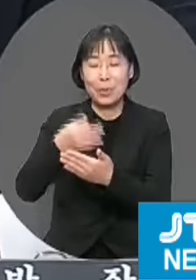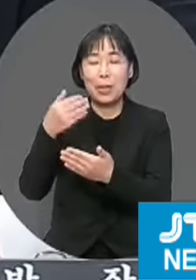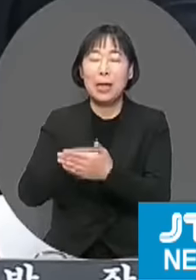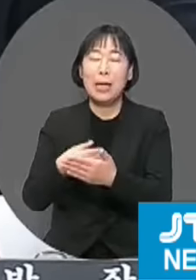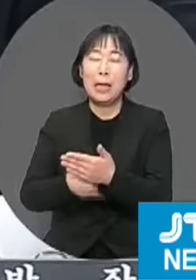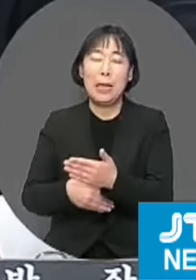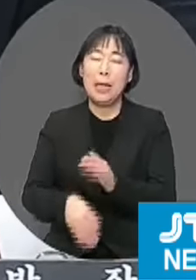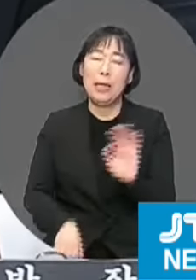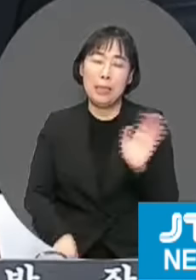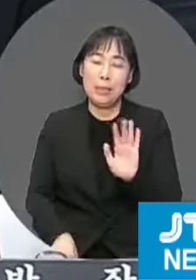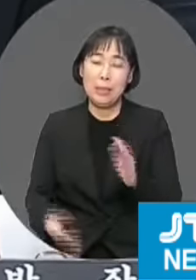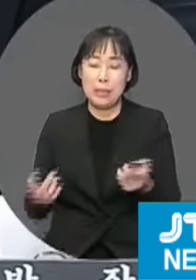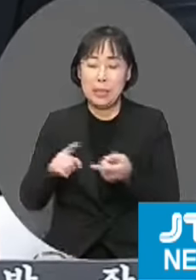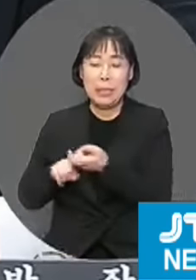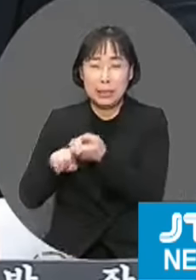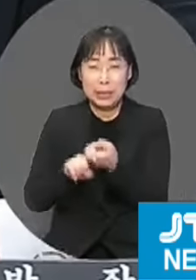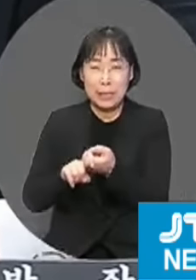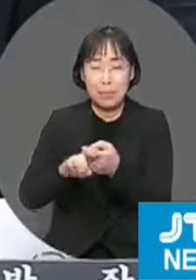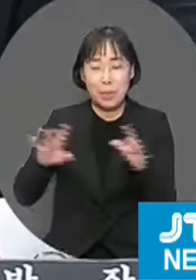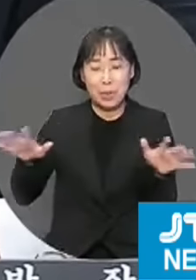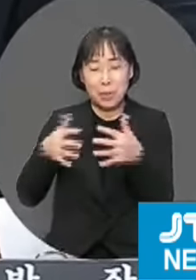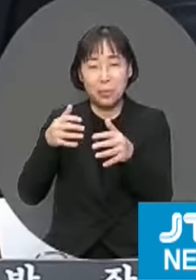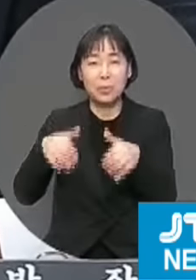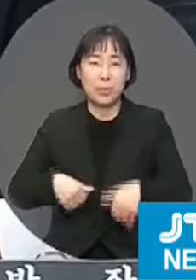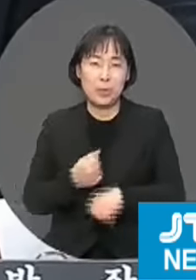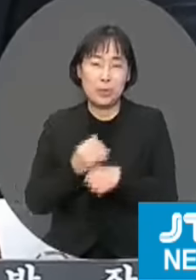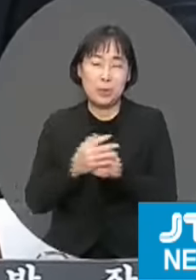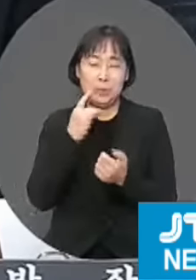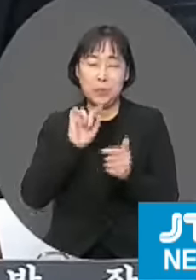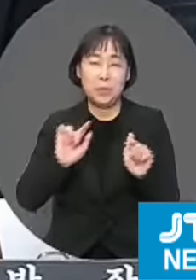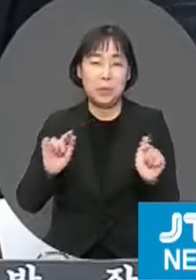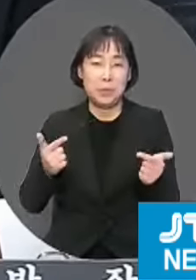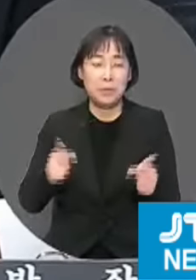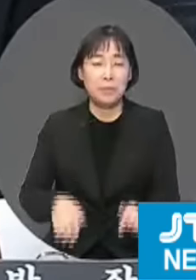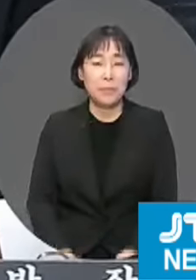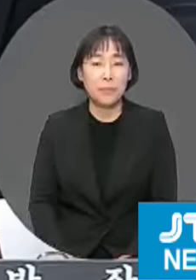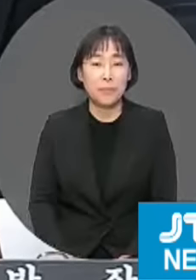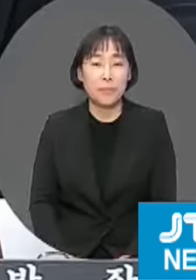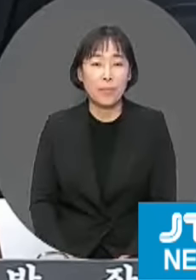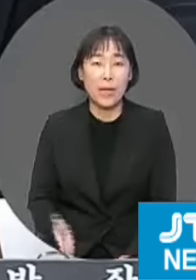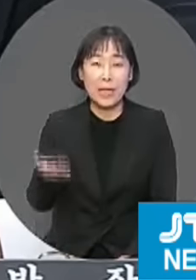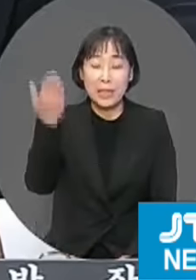노조와 협의를 해야 되기 때문에 쉽지 않은 그러니까 상황입니다. 제가 이게 사실 죄송하지만 전임 사장님께